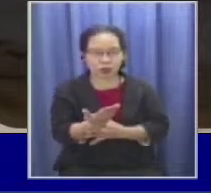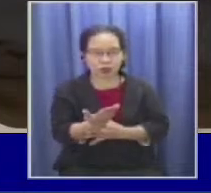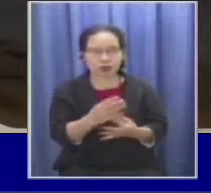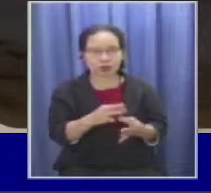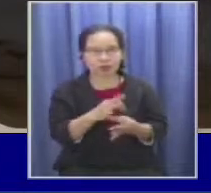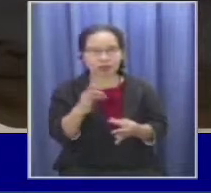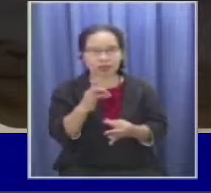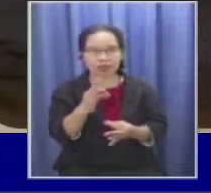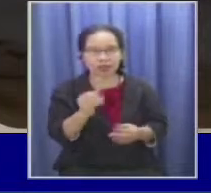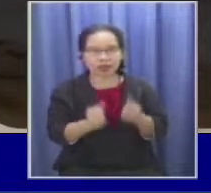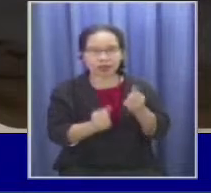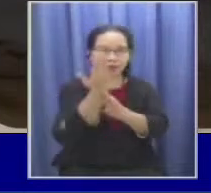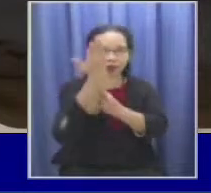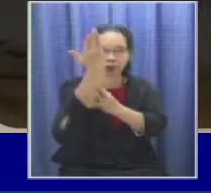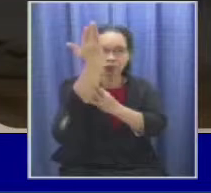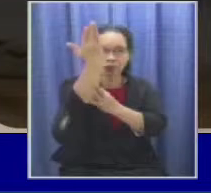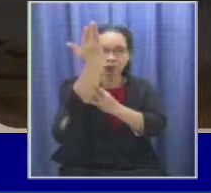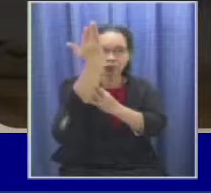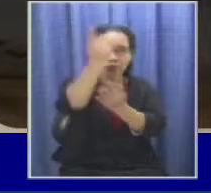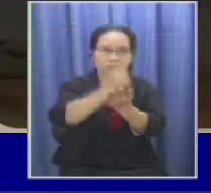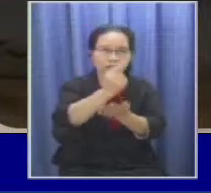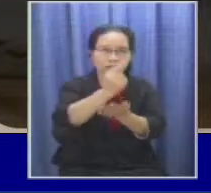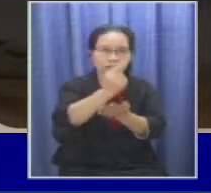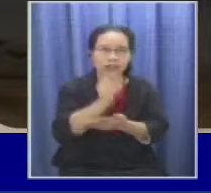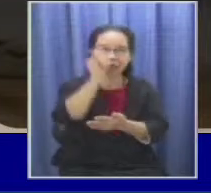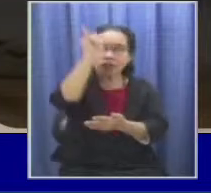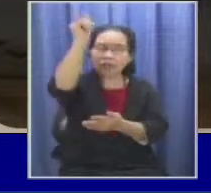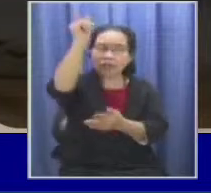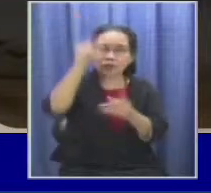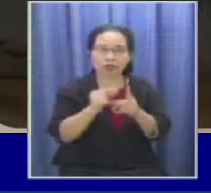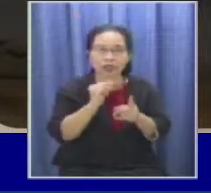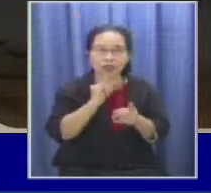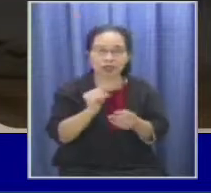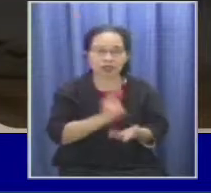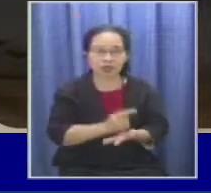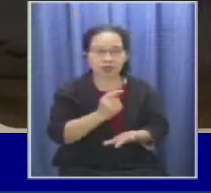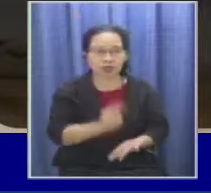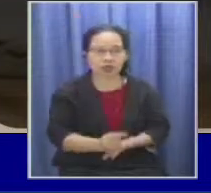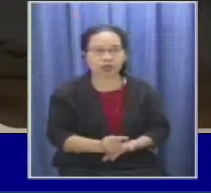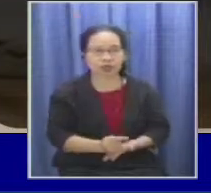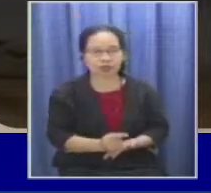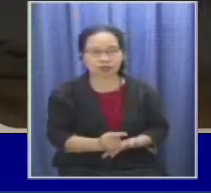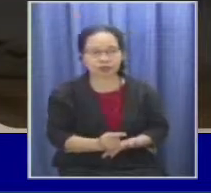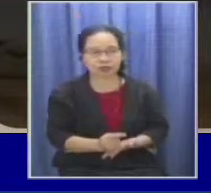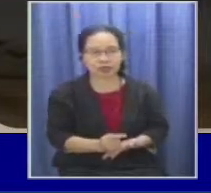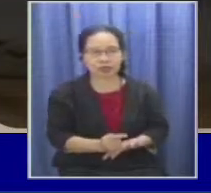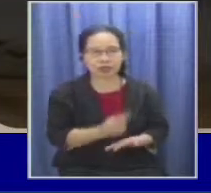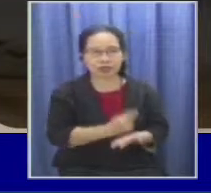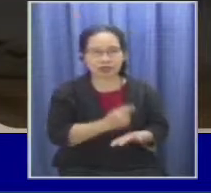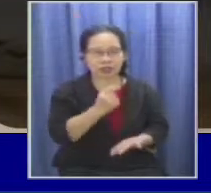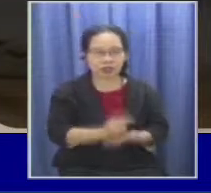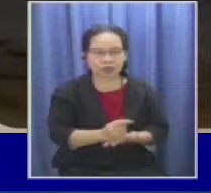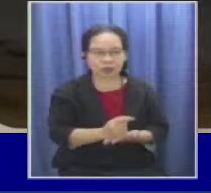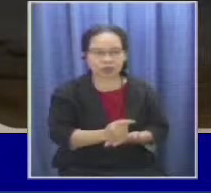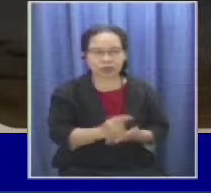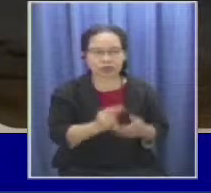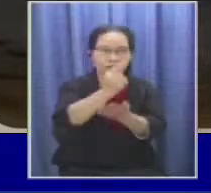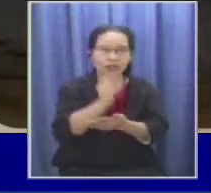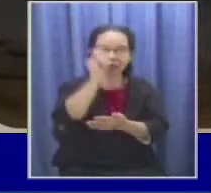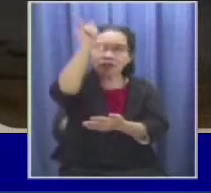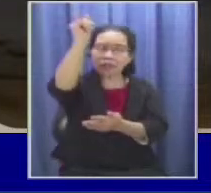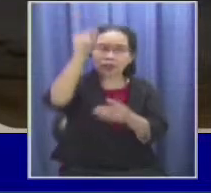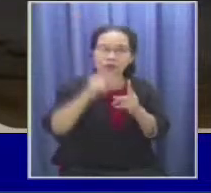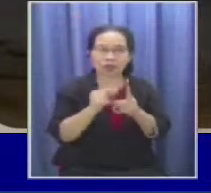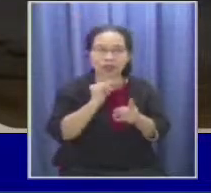enkontompo nimumu enti nokore bɛn ye betie ne atumi ate na kra ho yankenkan John 17